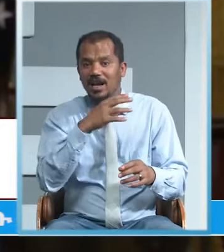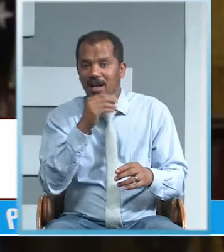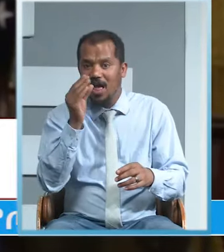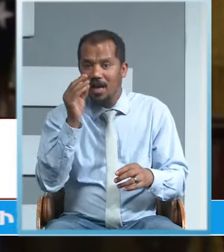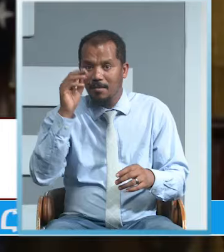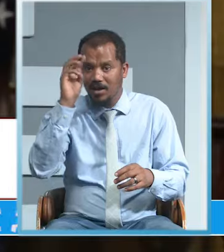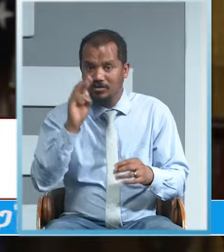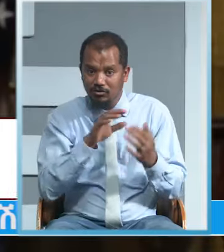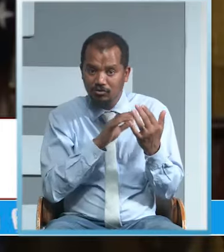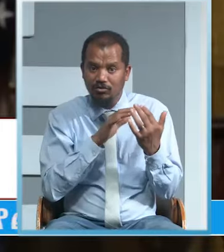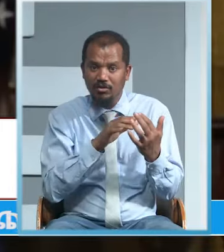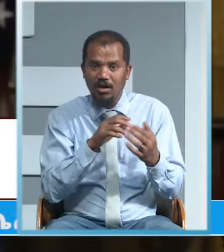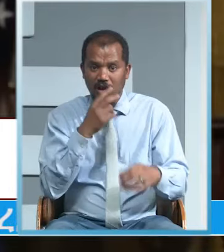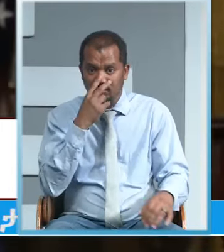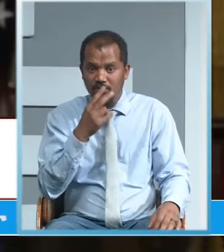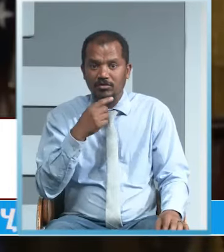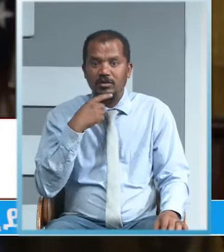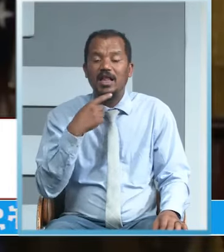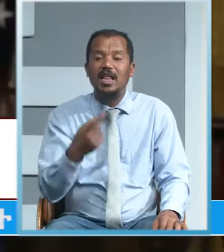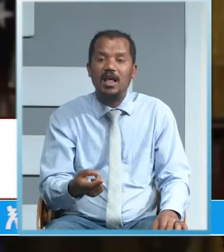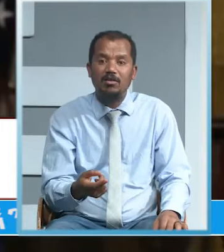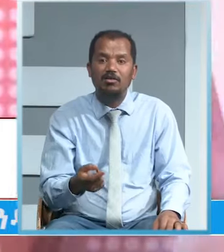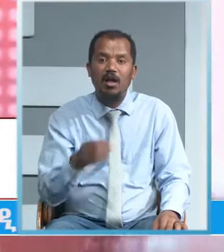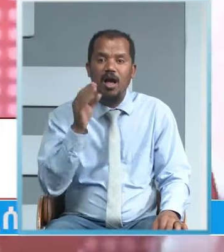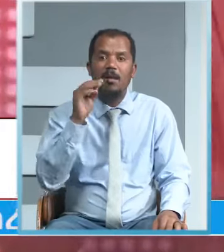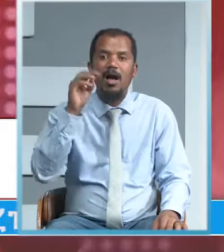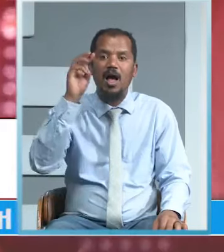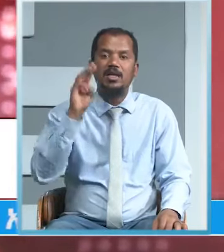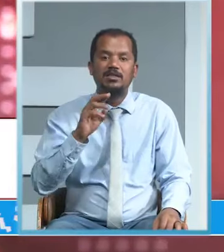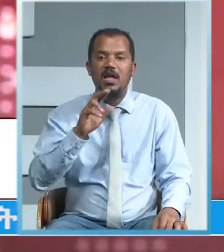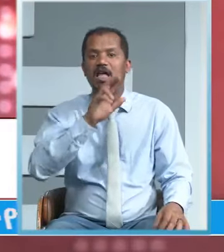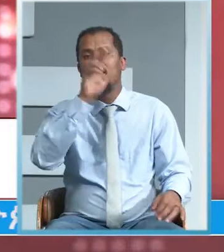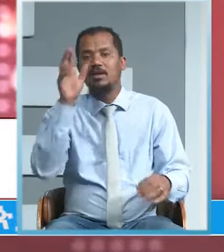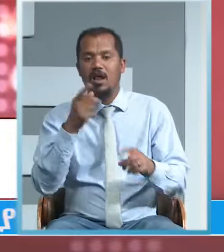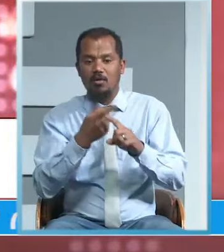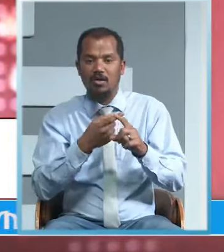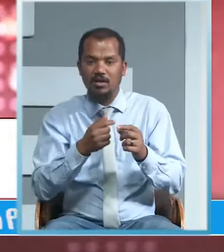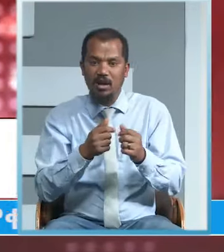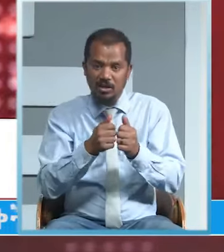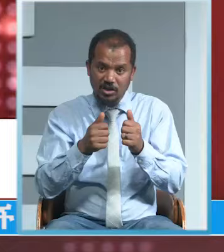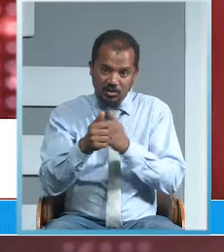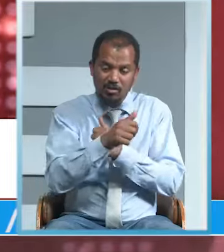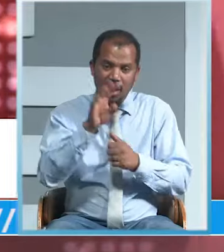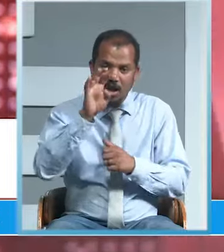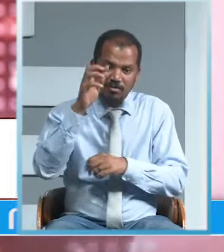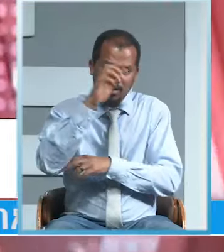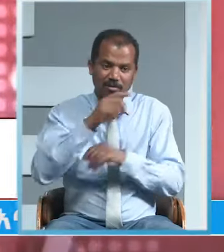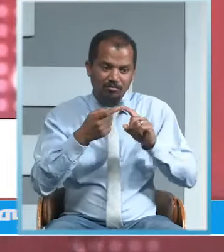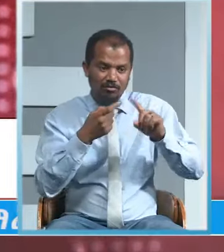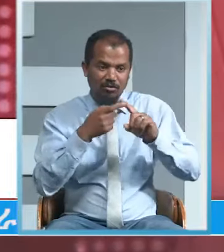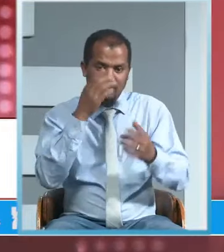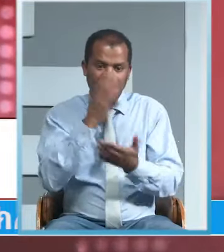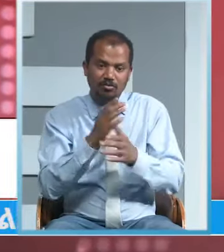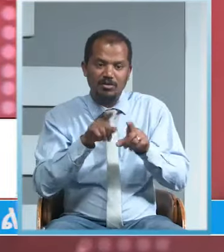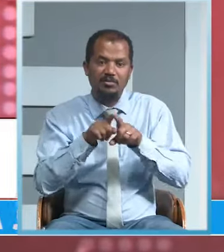ሐማስ ጦርነት አስመልክተው እንደተናገሩት ሐማስ ከረመዳን ወር አስቀድሞ የ40 ቀን የተኩስ አቁም